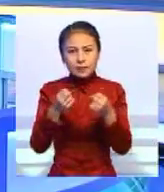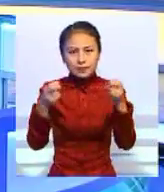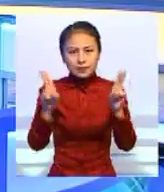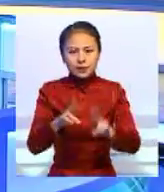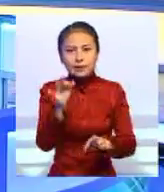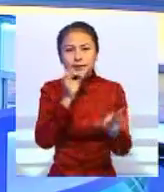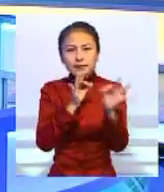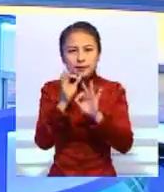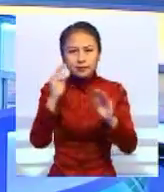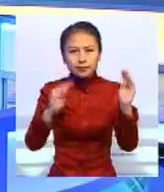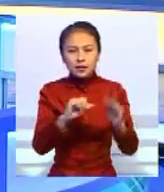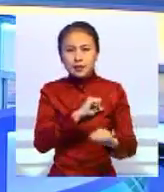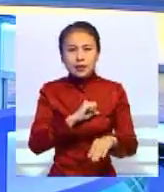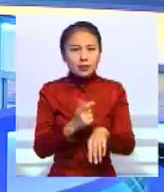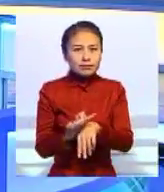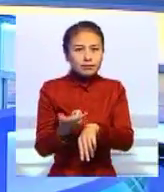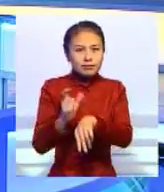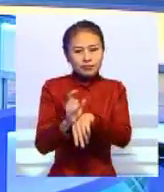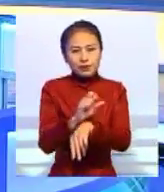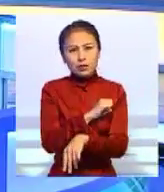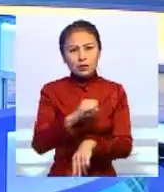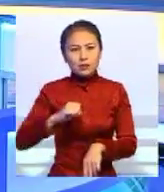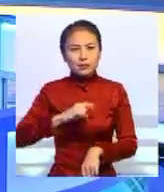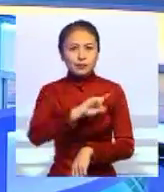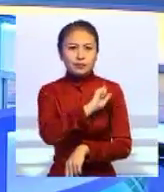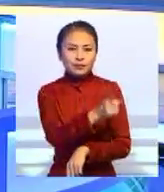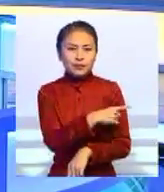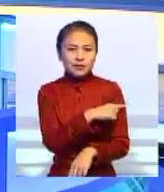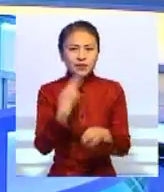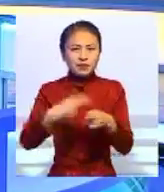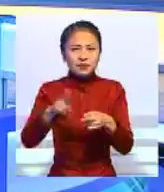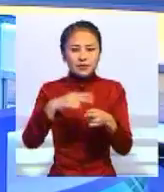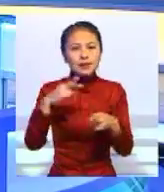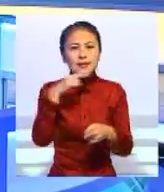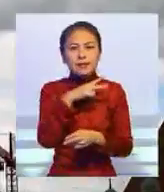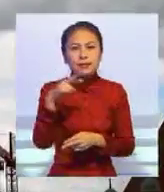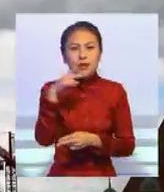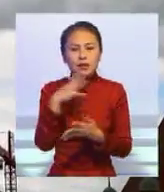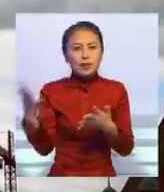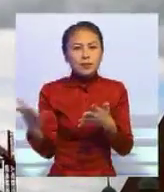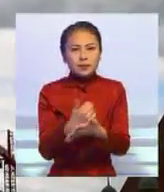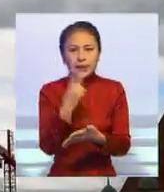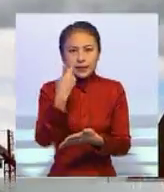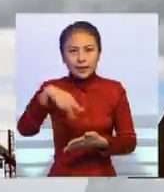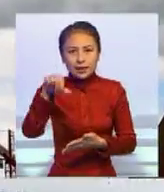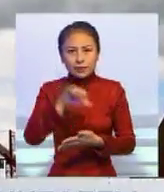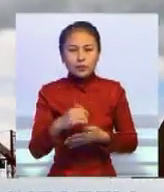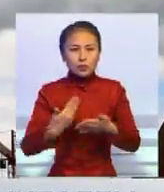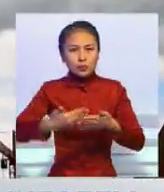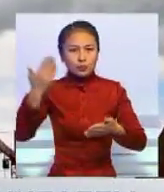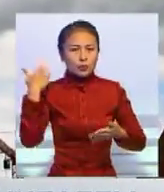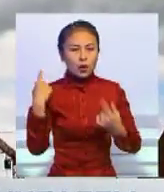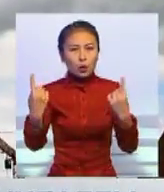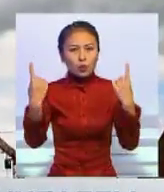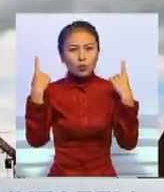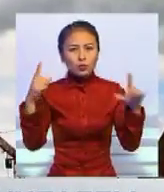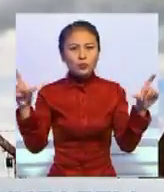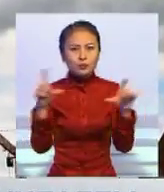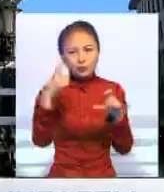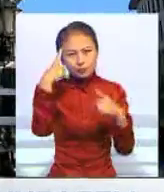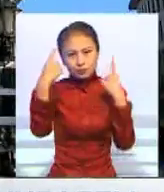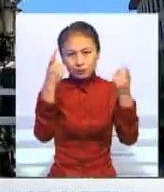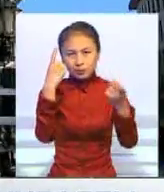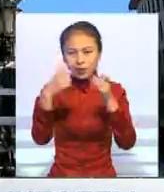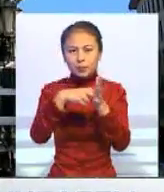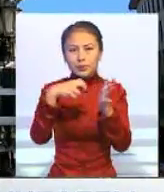деген өте улы затты кішкентай балаларға арналған қоспаға араластырған. Сөйтіп екі апта бұрын қаскөй ірі супермаркеттерге электронды